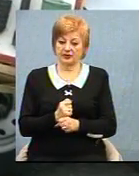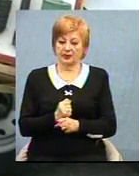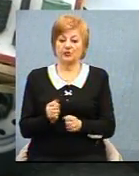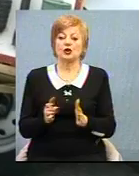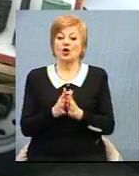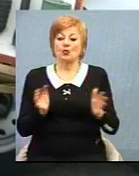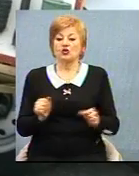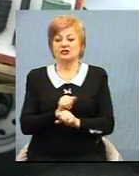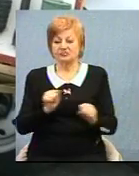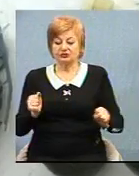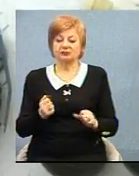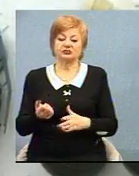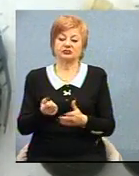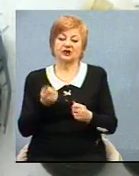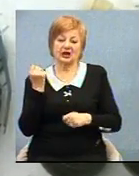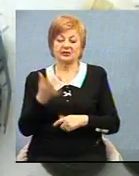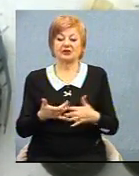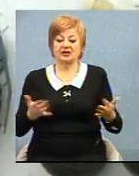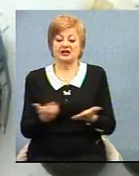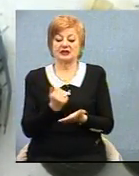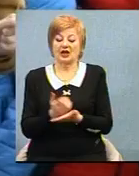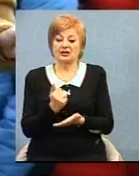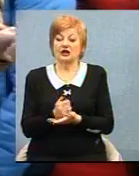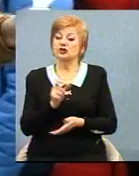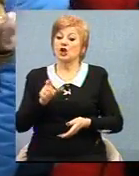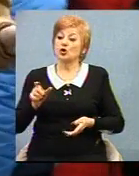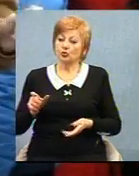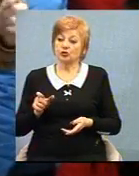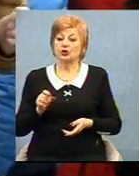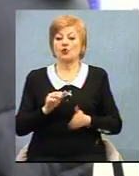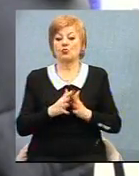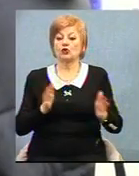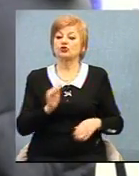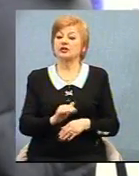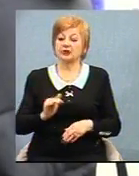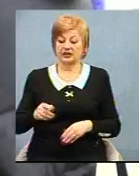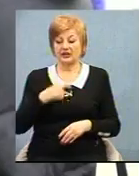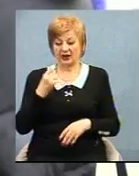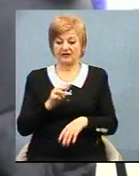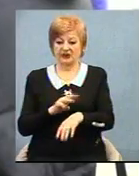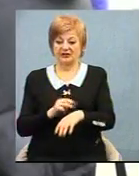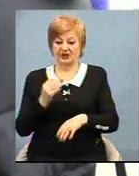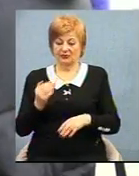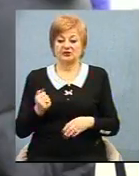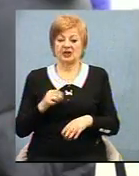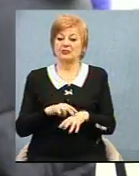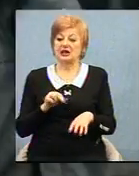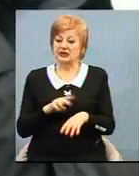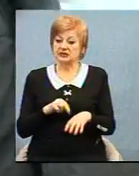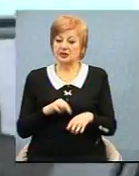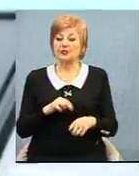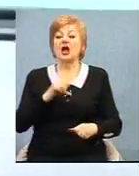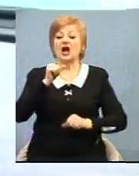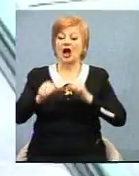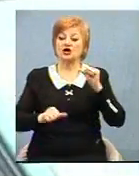Більшість вибухонебезпечних предметів випадково знаходять звичайні громадяни, в тому числі діти, каже капітан служби цивільного захисту Олександр Юрковський.